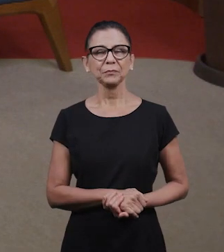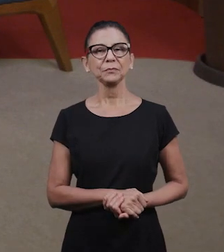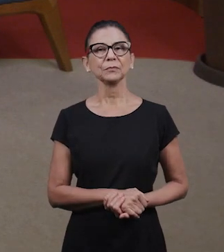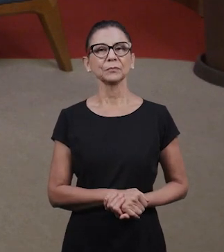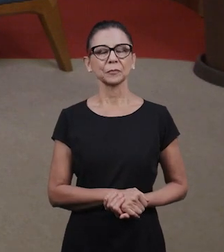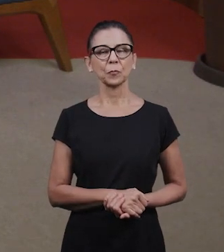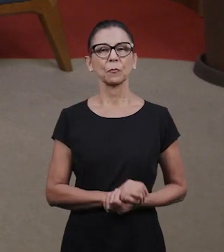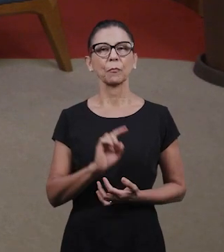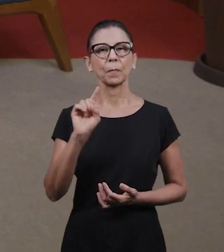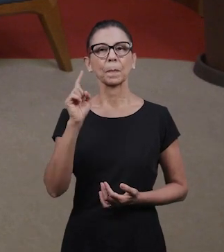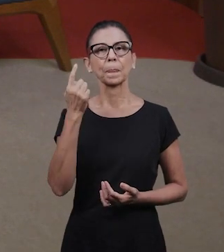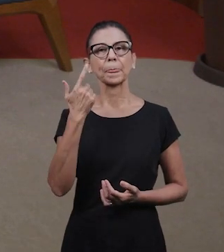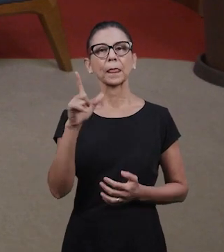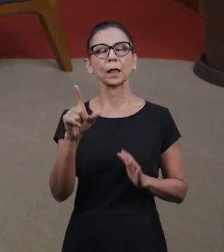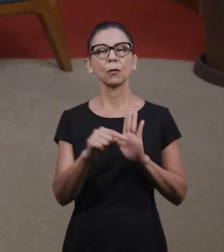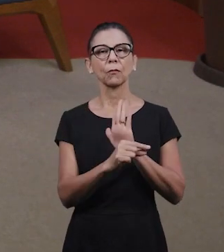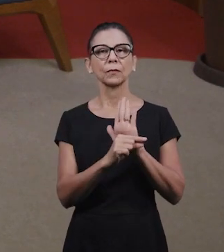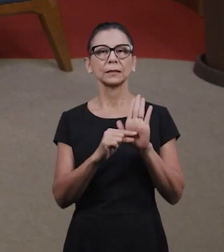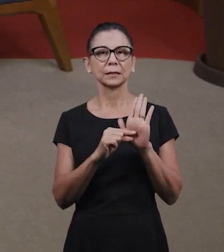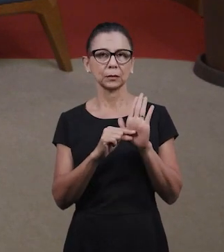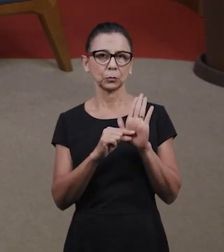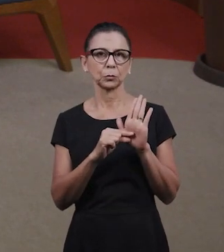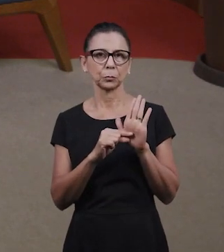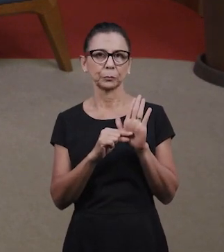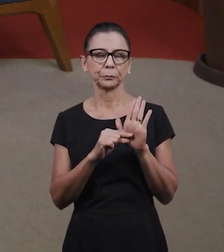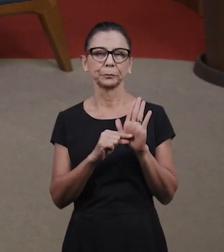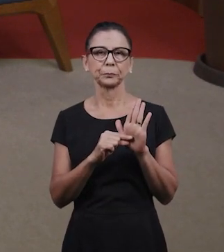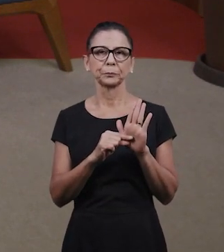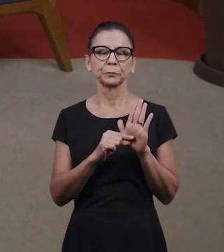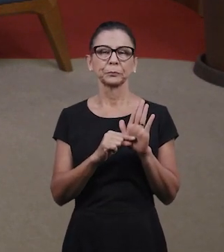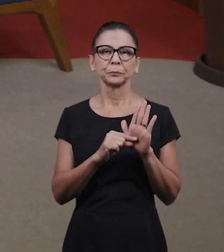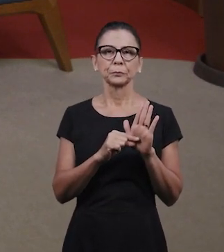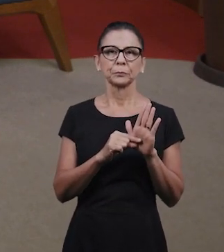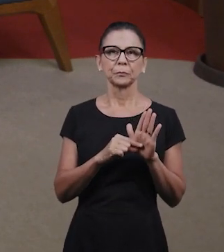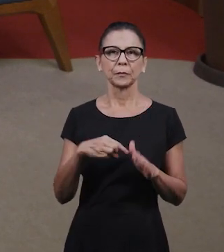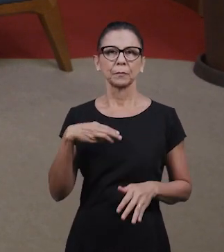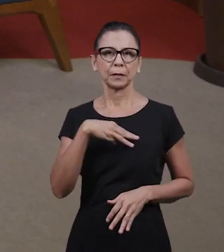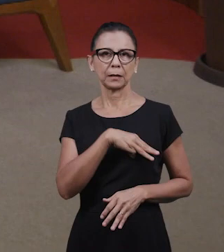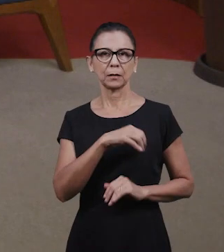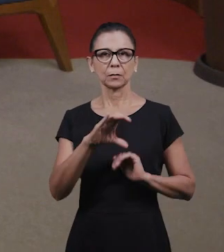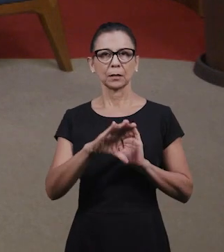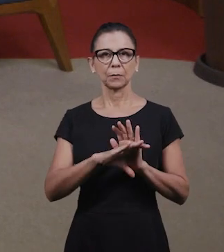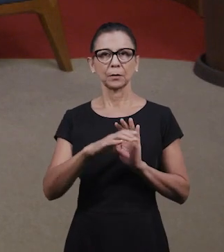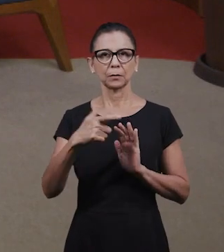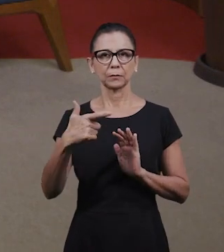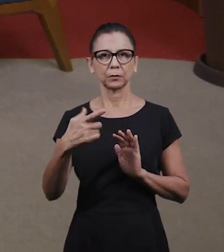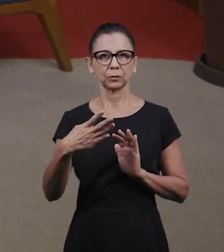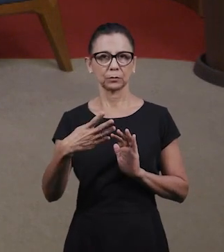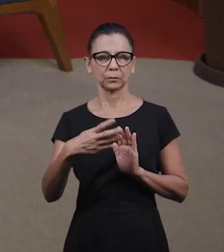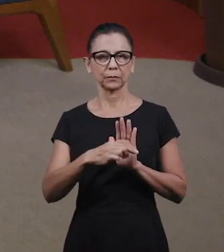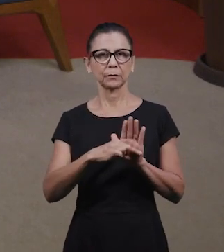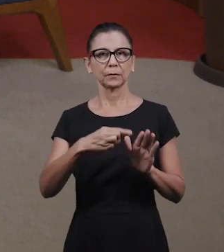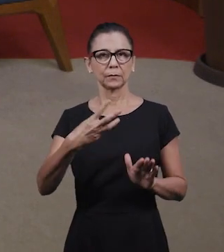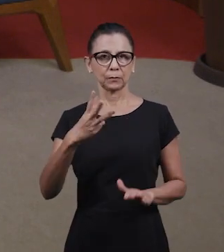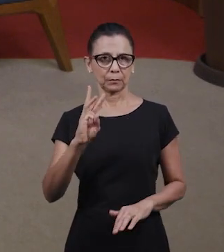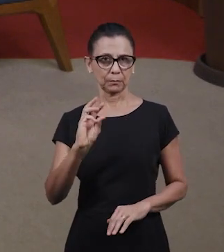verset. Nous avons parlé un petit peu sur lui. La Bible apporte